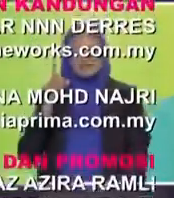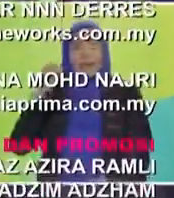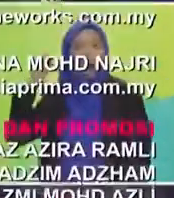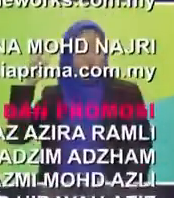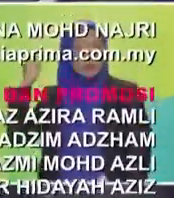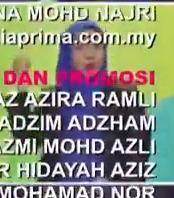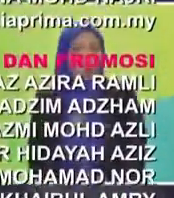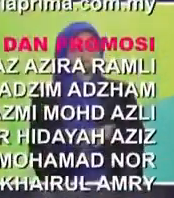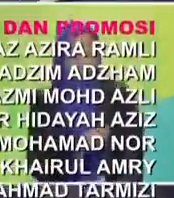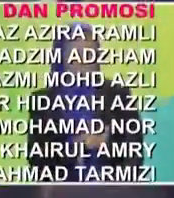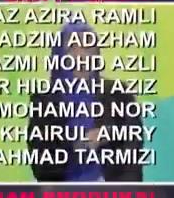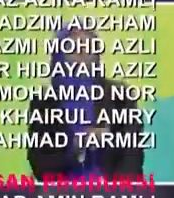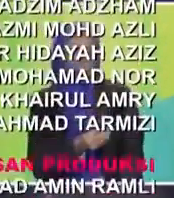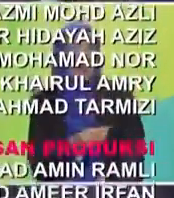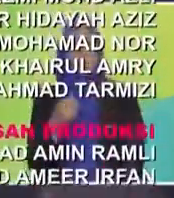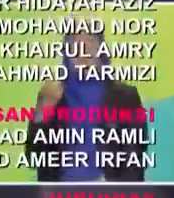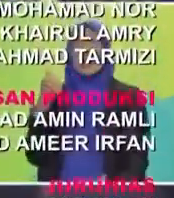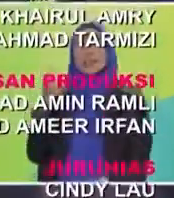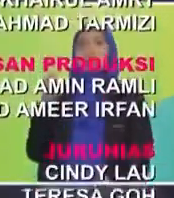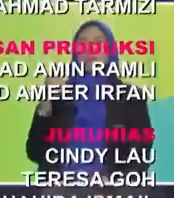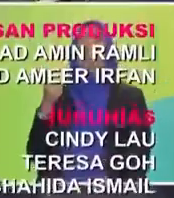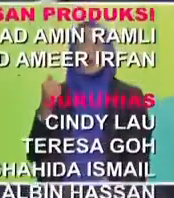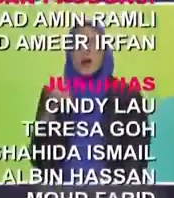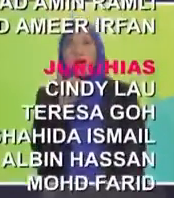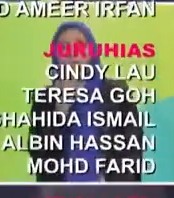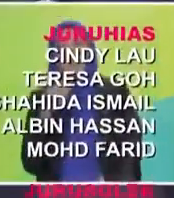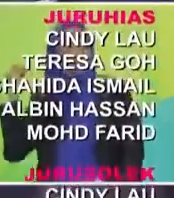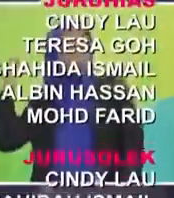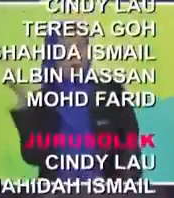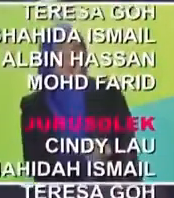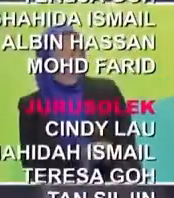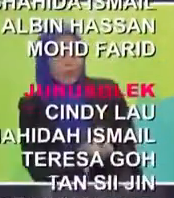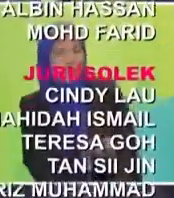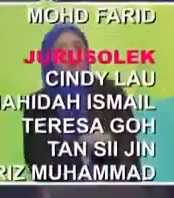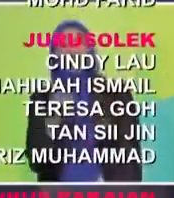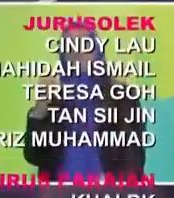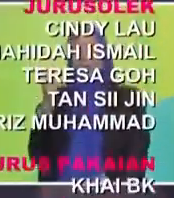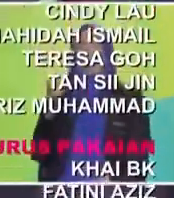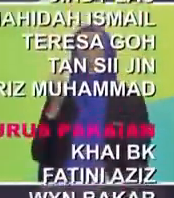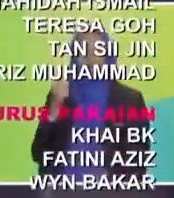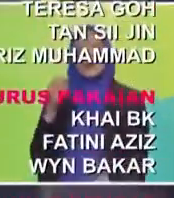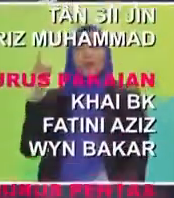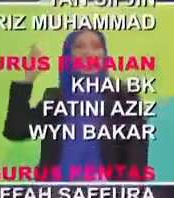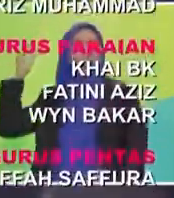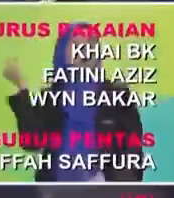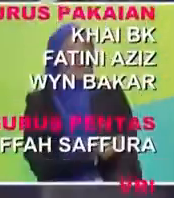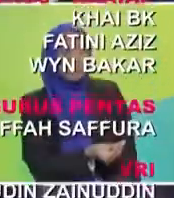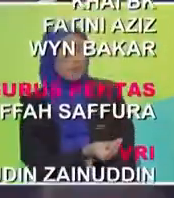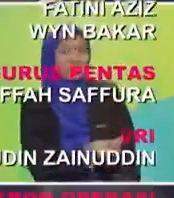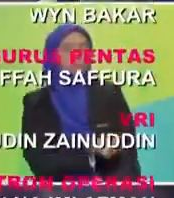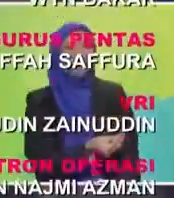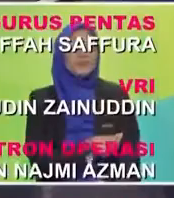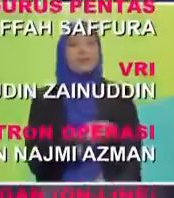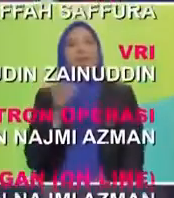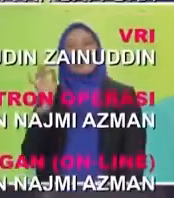2 3 awesome. 10. Lagi 1 2 3 awesome. 10. 1 2 3